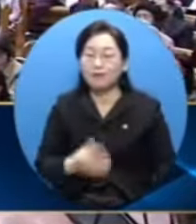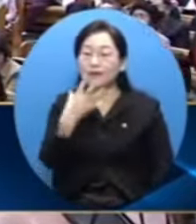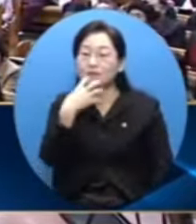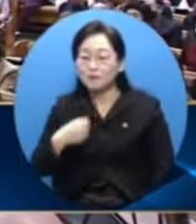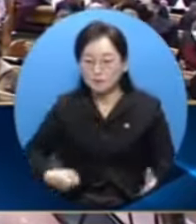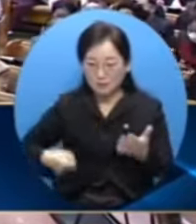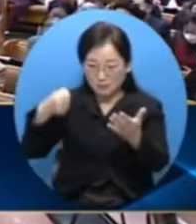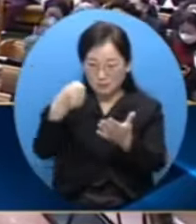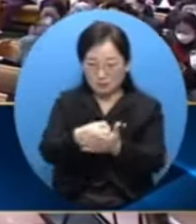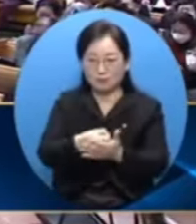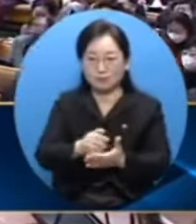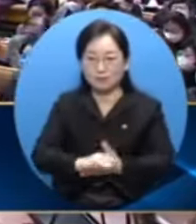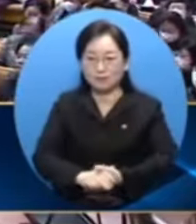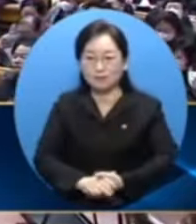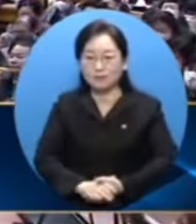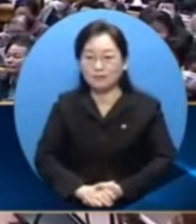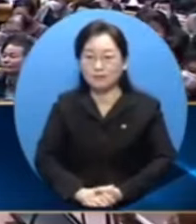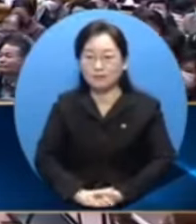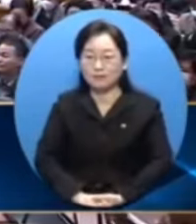아브라함의 결단.